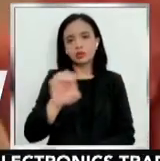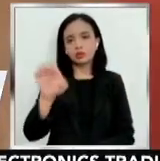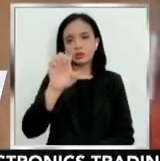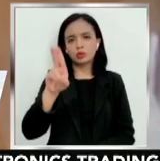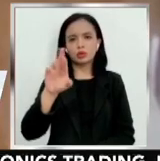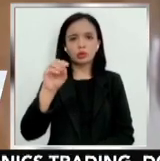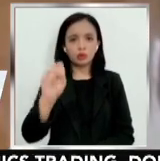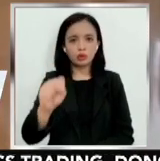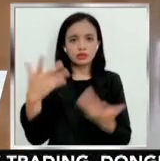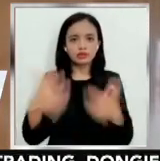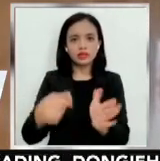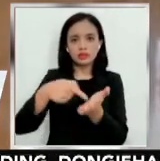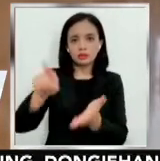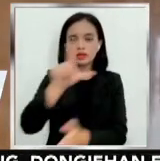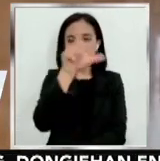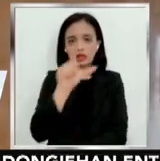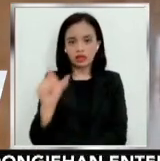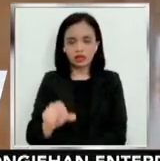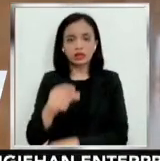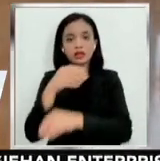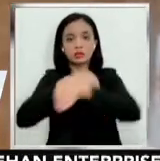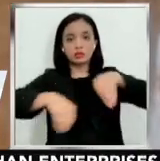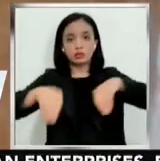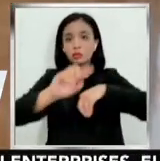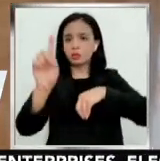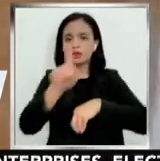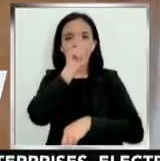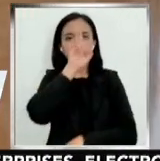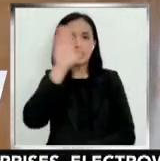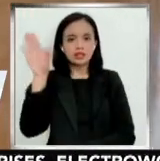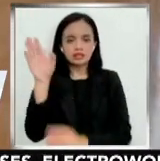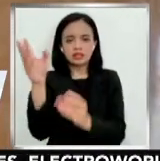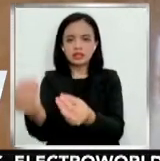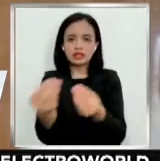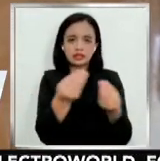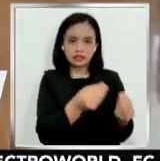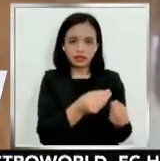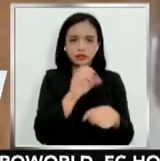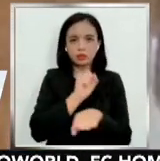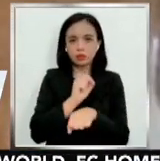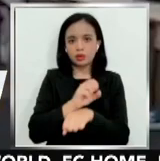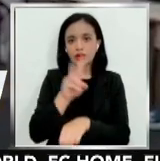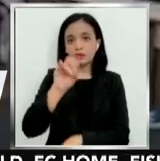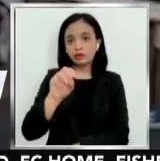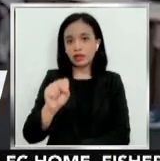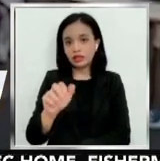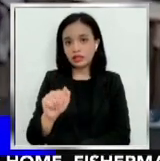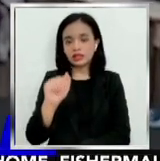Italy kapalit ng pangakong mabibigyan ng work visa ang anak na nasa Pilipinas.